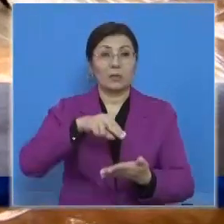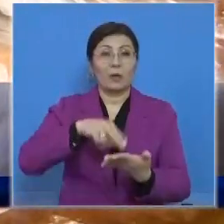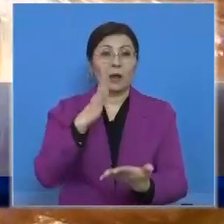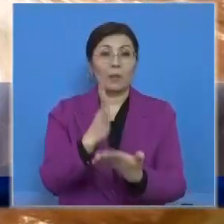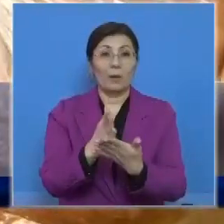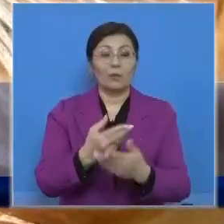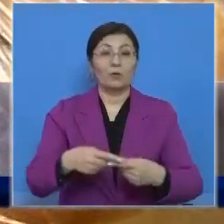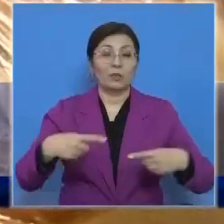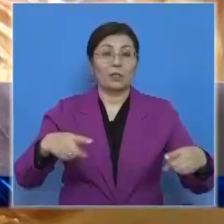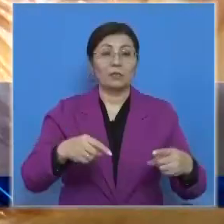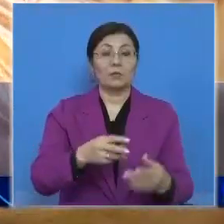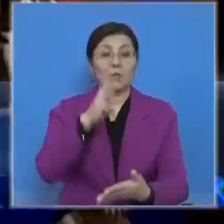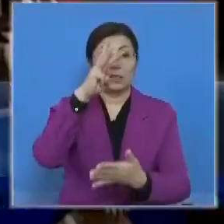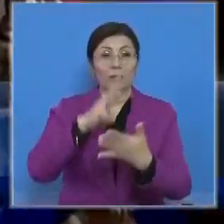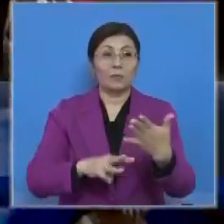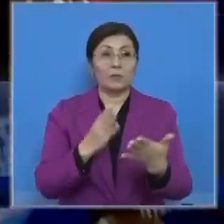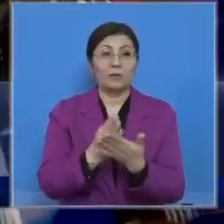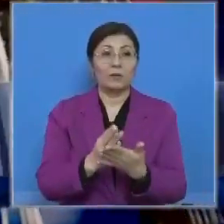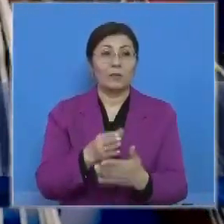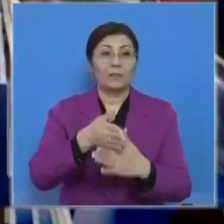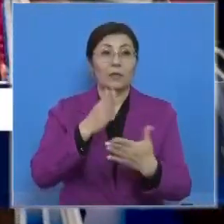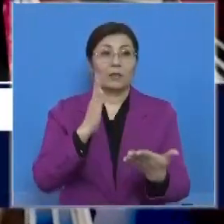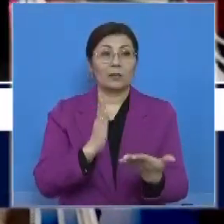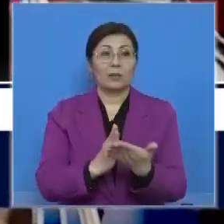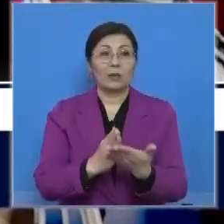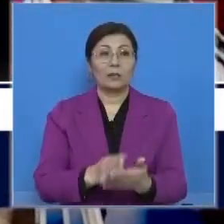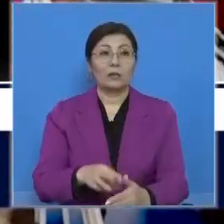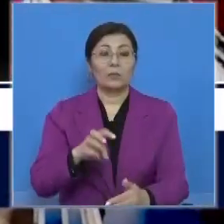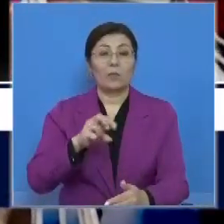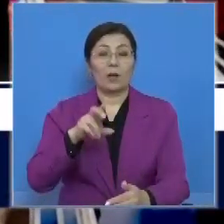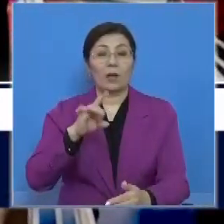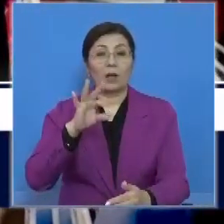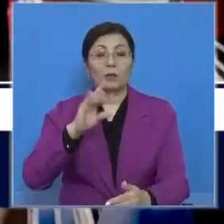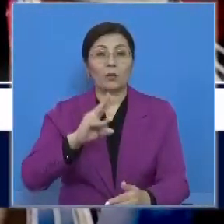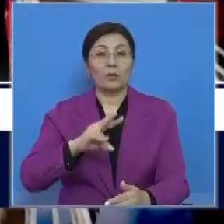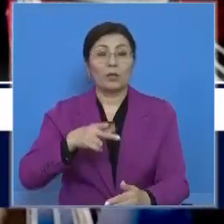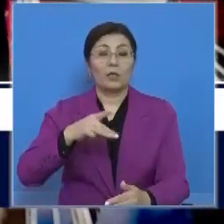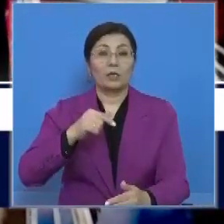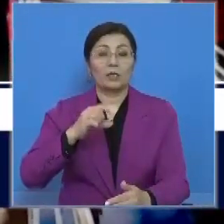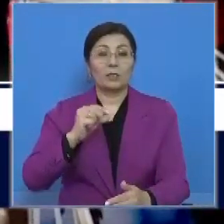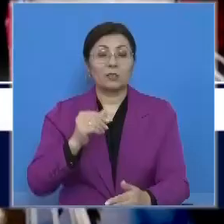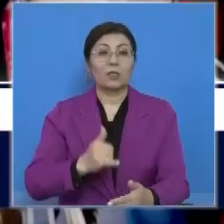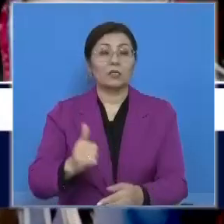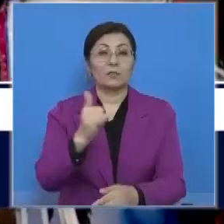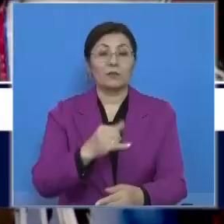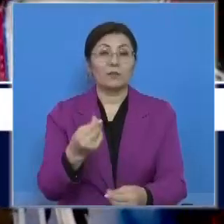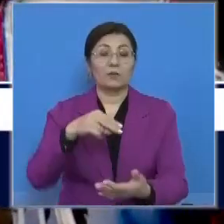Одан асырса айыппұл арқалайсыз. Нан жағы, сосын макарон жағы, гречка жағы, сұйық май жағы